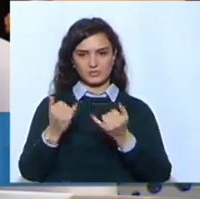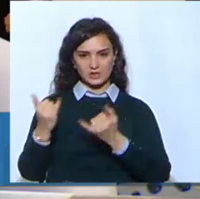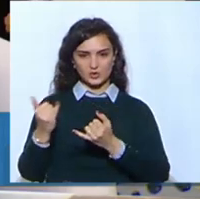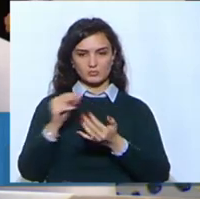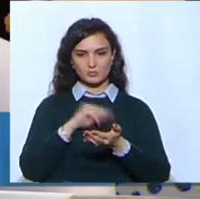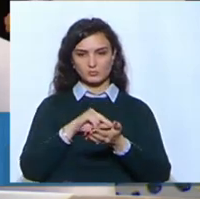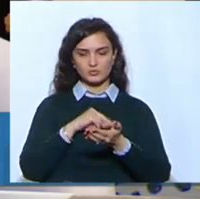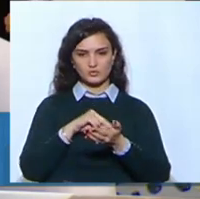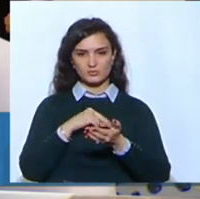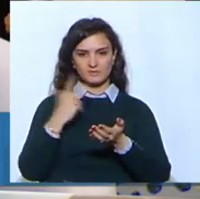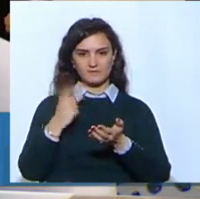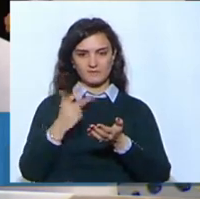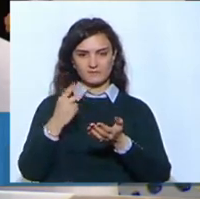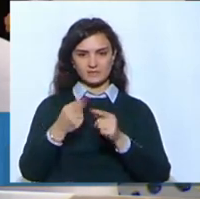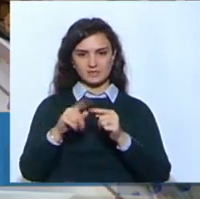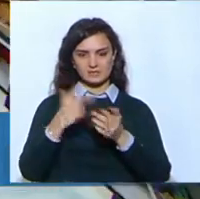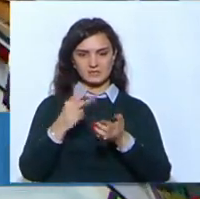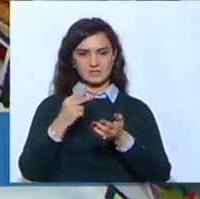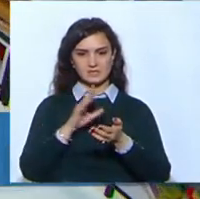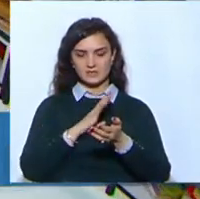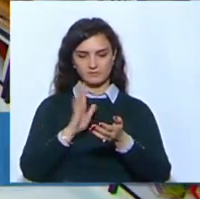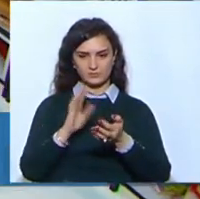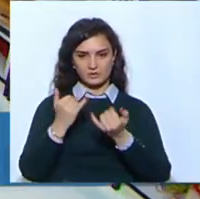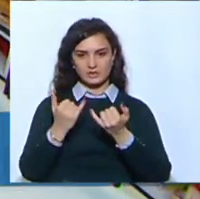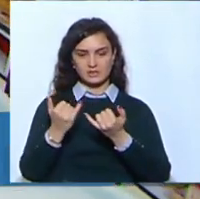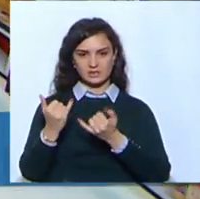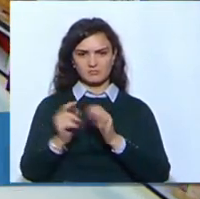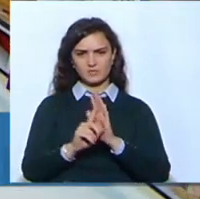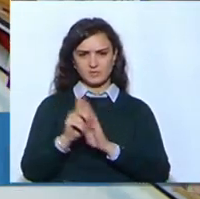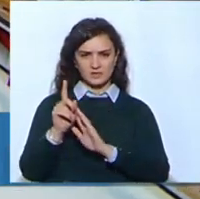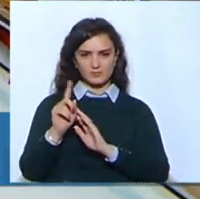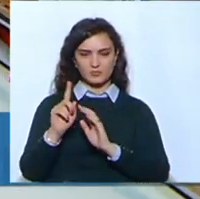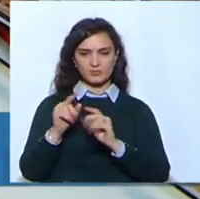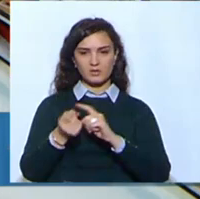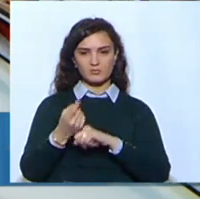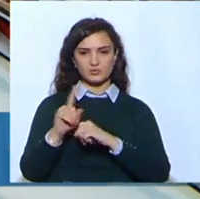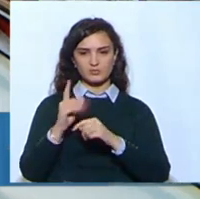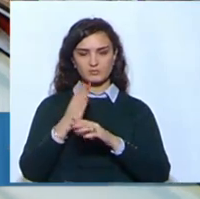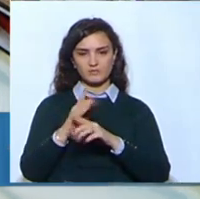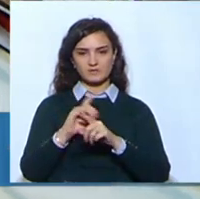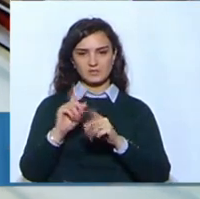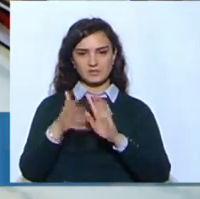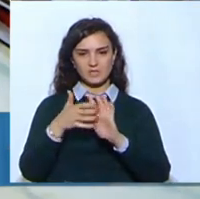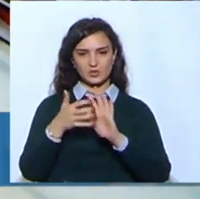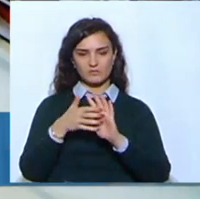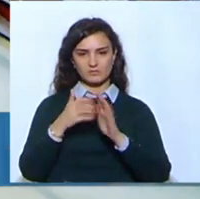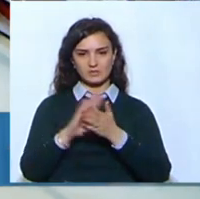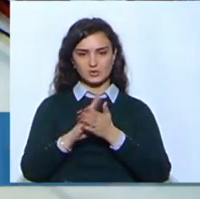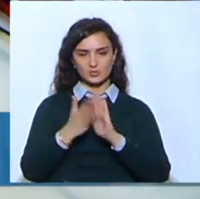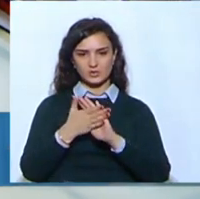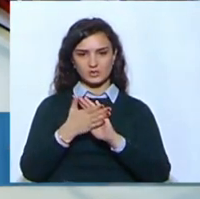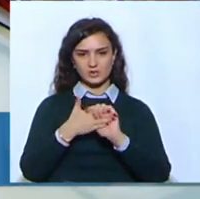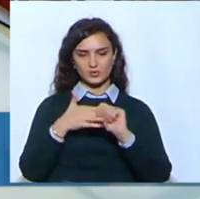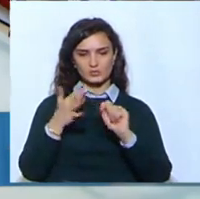დღესდღეობით მუშაობენ ვაქცინაზე. აქამდე ეს ვაქცინა არ ქონდა. დღესდღეობით დაწყებულია, რომ ესე იგი აღმოჩნდა, რომ გვაქვს რაღაცა ნაკლოვანება, ანუ სიტუაცია,